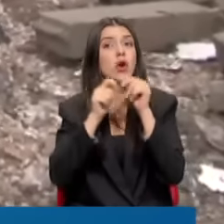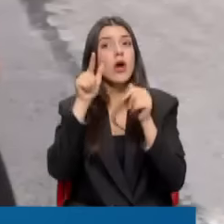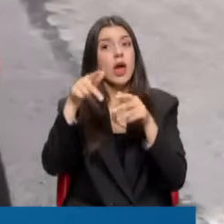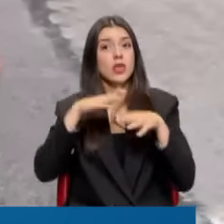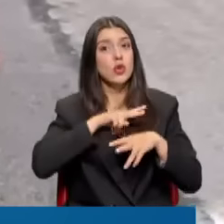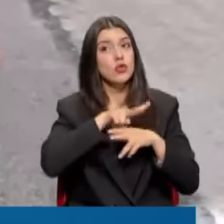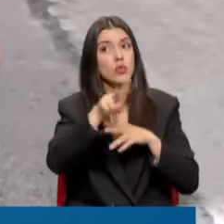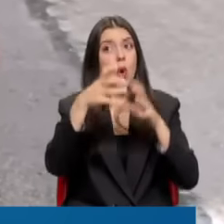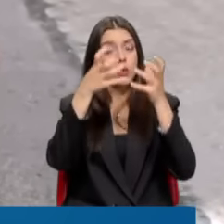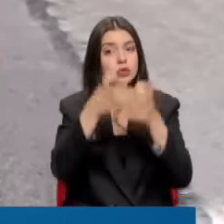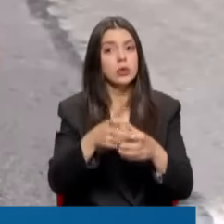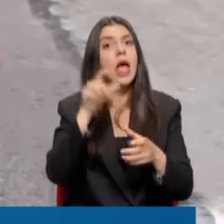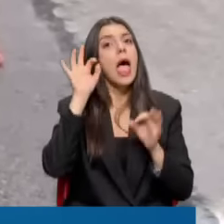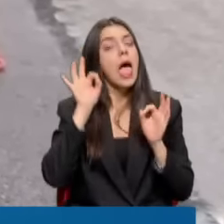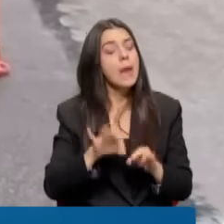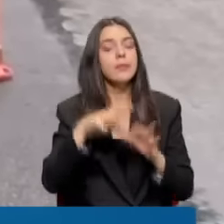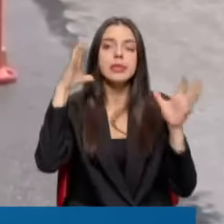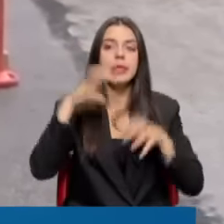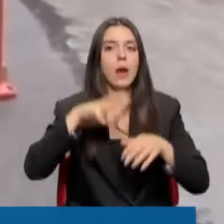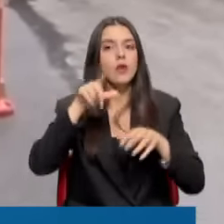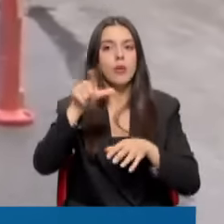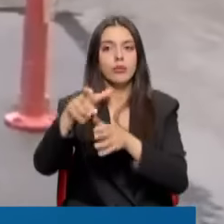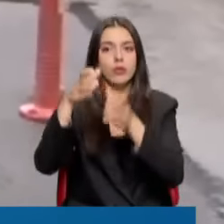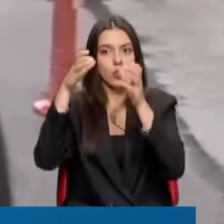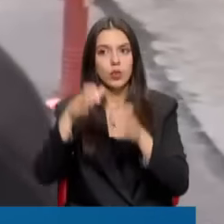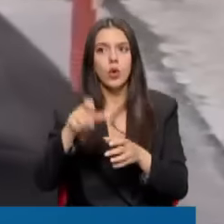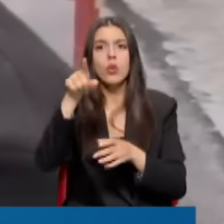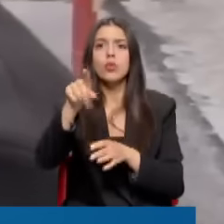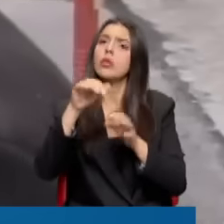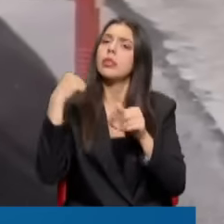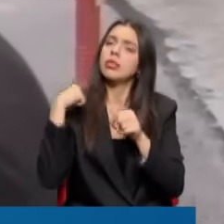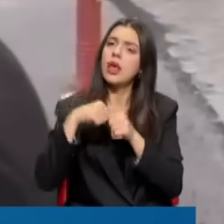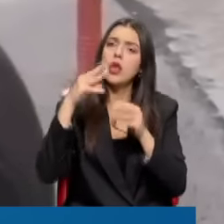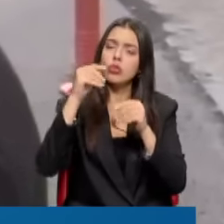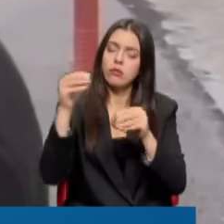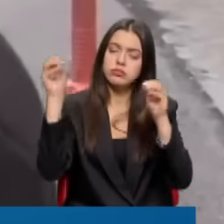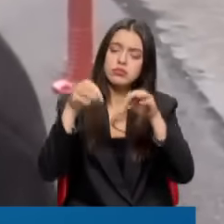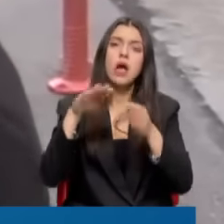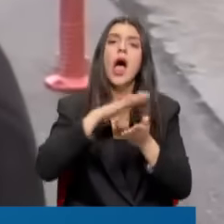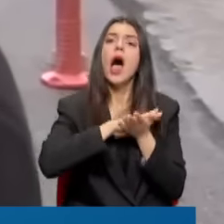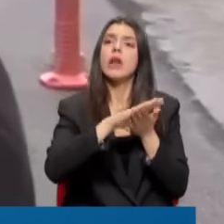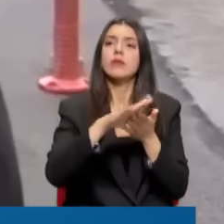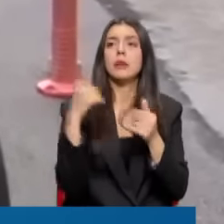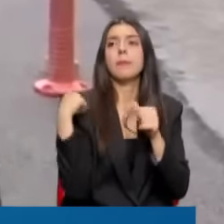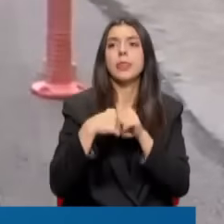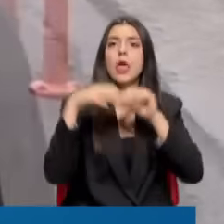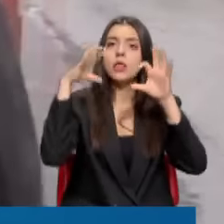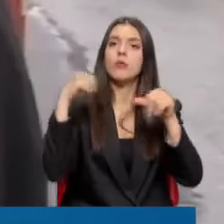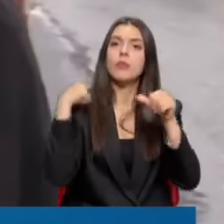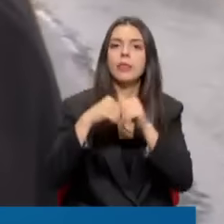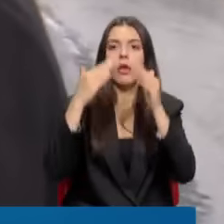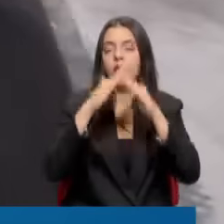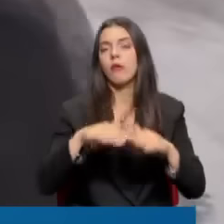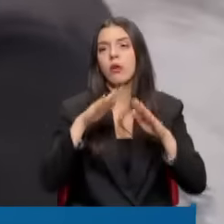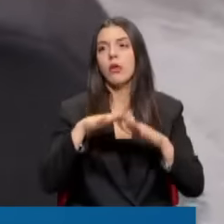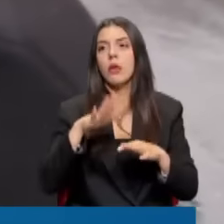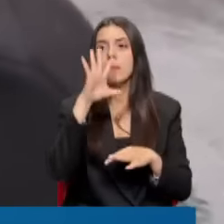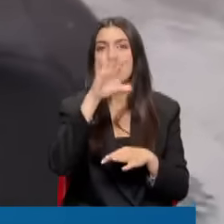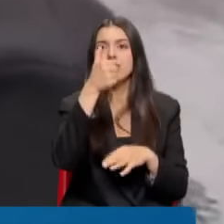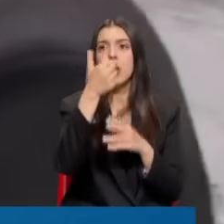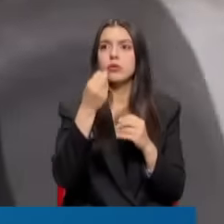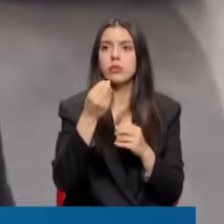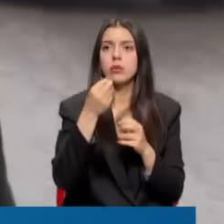çöktü her yağmurda Burası göçüyor geliyorlar çakılı dolduruyorlar asfalt atıyorlar bir sonraki yağmurda yine çıkıyor 56 oldu Daha